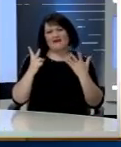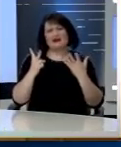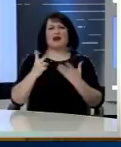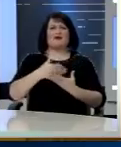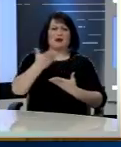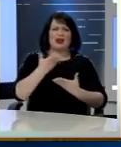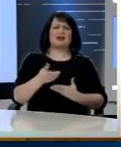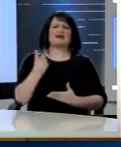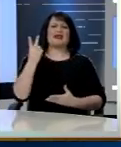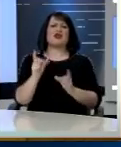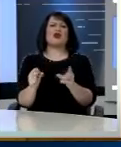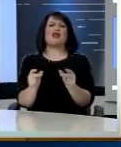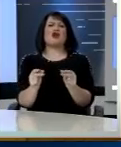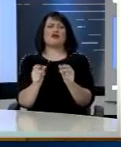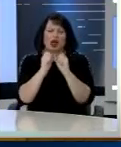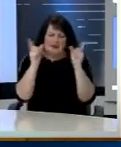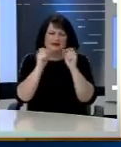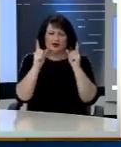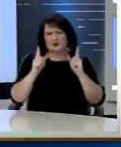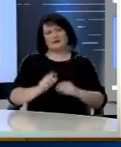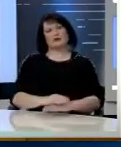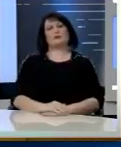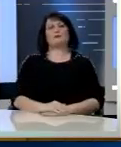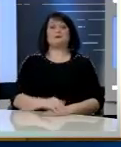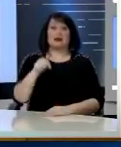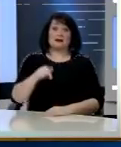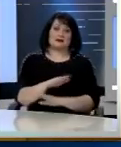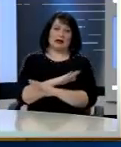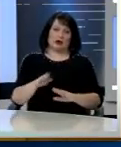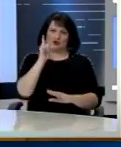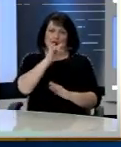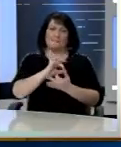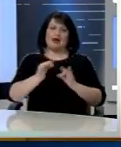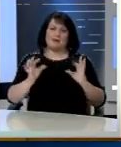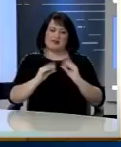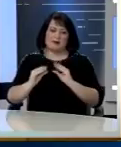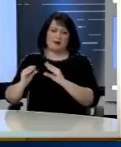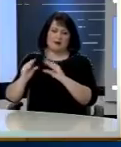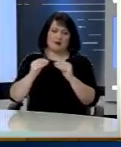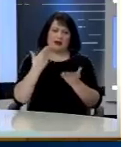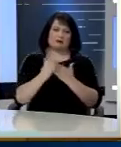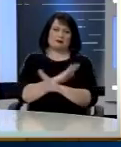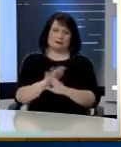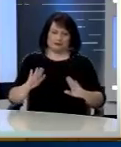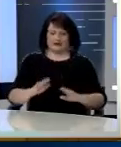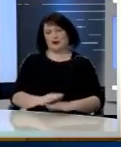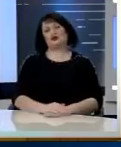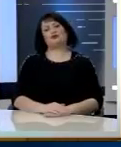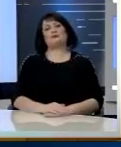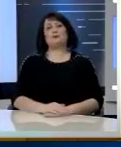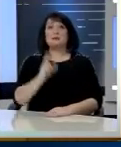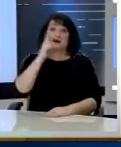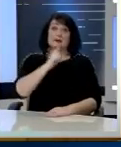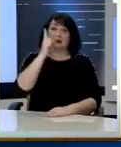ραδιόφωνα, τις τελευταίες ημέρες. Το παραμύθι τελειώνει όμως εδώ, κύριες Νέες Δημοκρατίες. Ένα παραμύθι